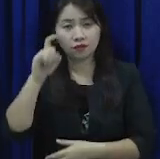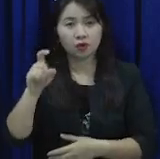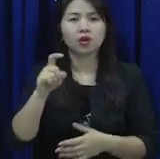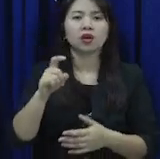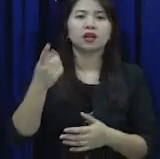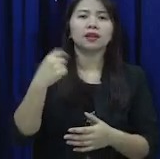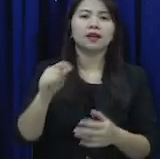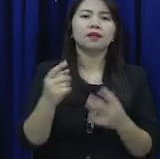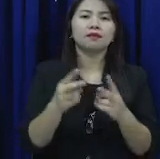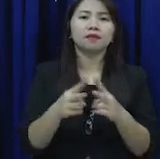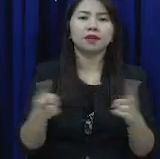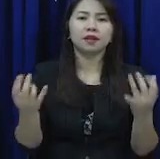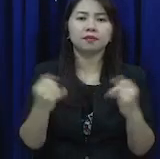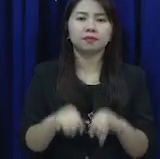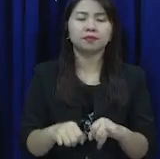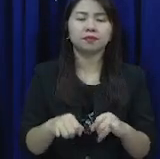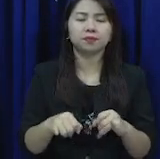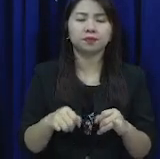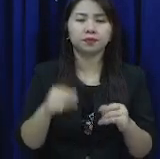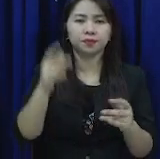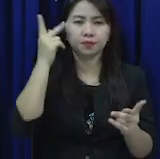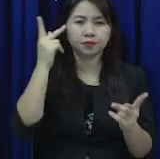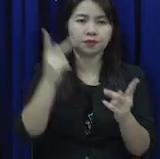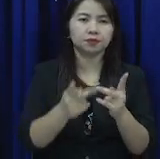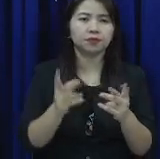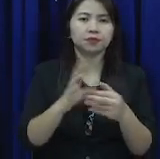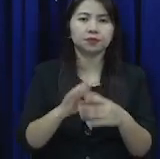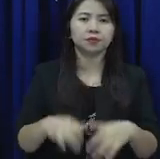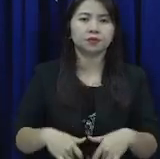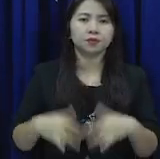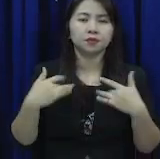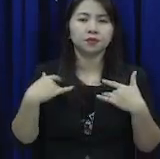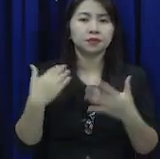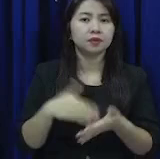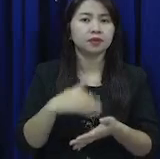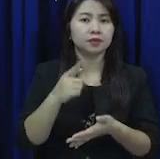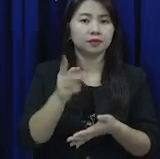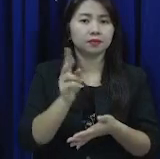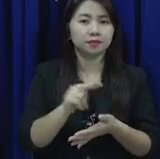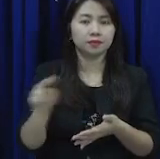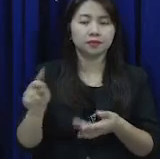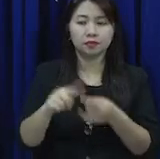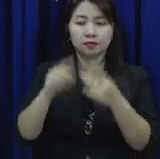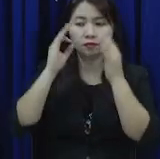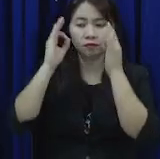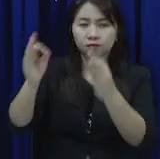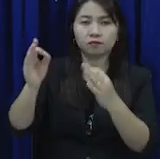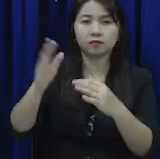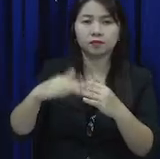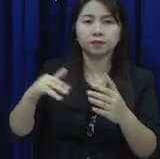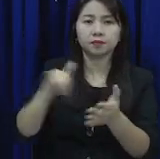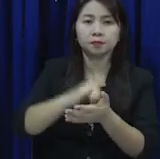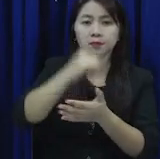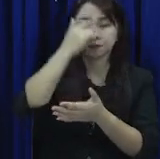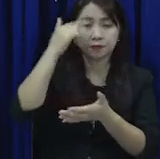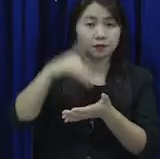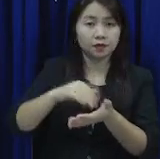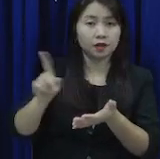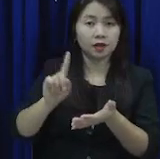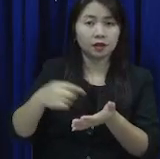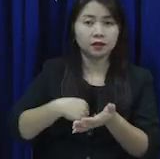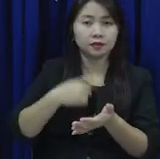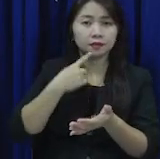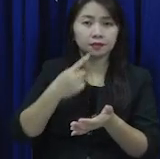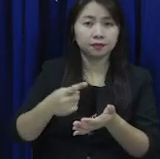of life yes yes yan yung pinakaimportante sa dapat niyong pagtuunan ng pas because Sabi ko nga sa inyo young people e most of the time